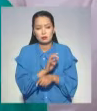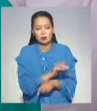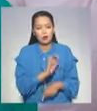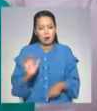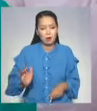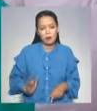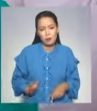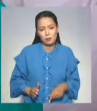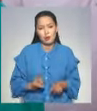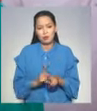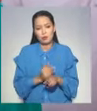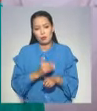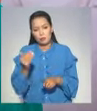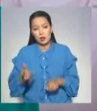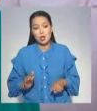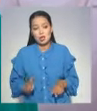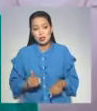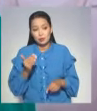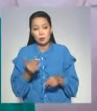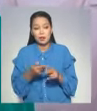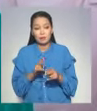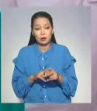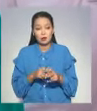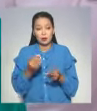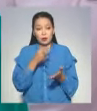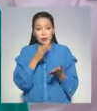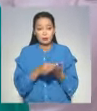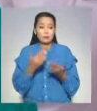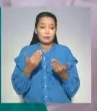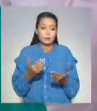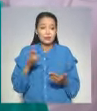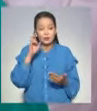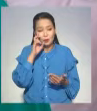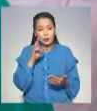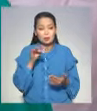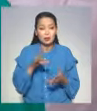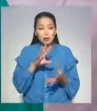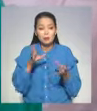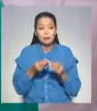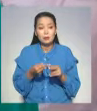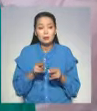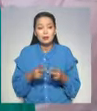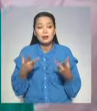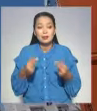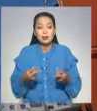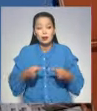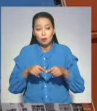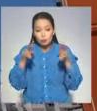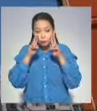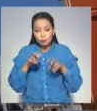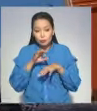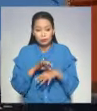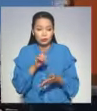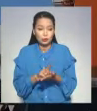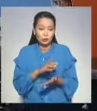дейді. Енді оны бұл жекеменшікке мысалы разрешение бермей ма, мана ГОСТ, СНИП, стандарттар қайда, мана құзырлы органдар тексермей ма. 4 және